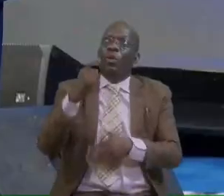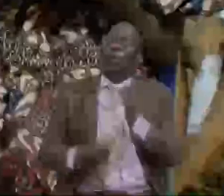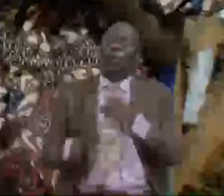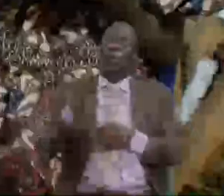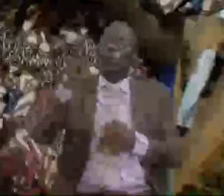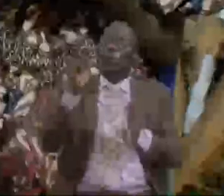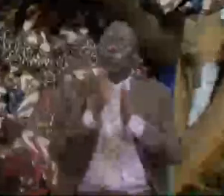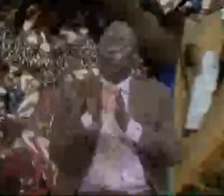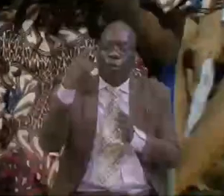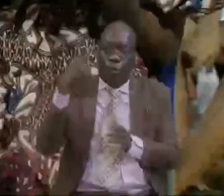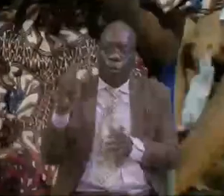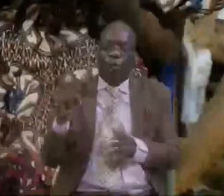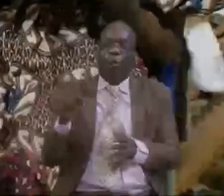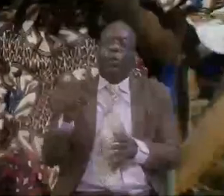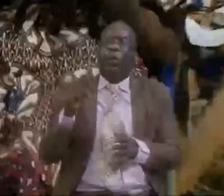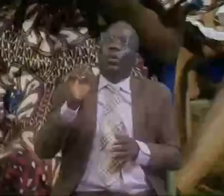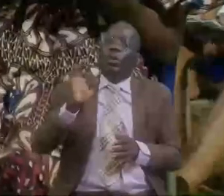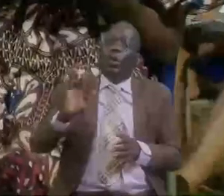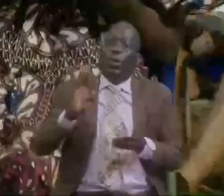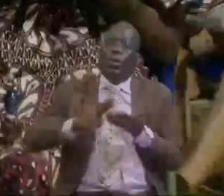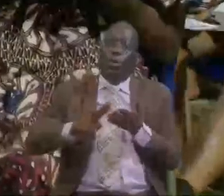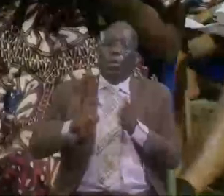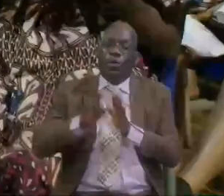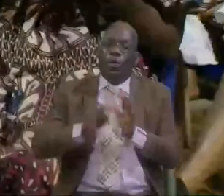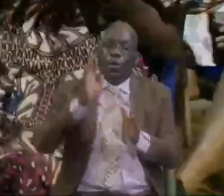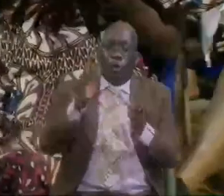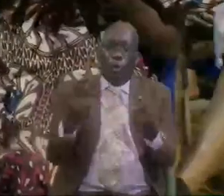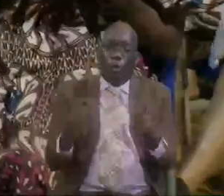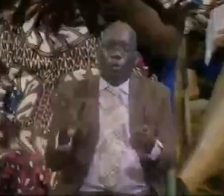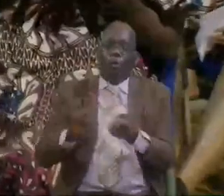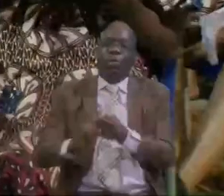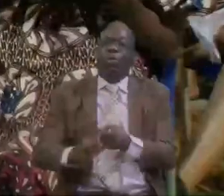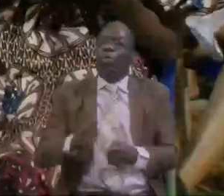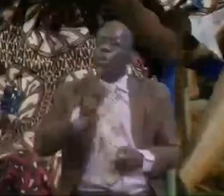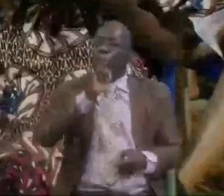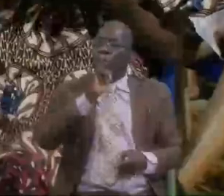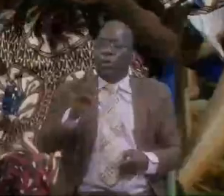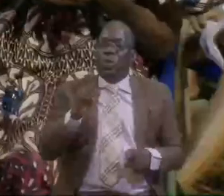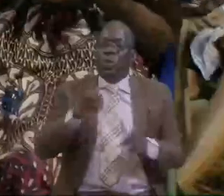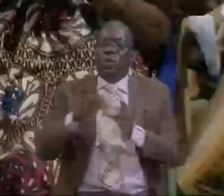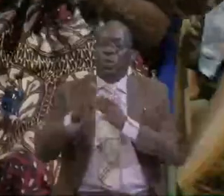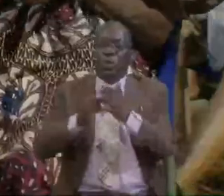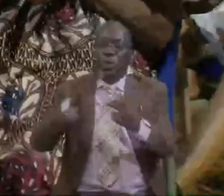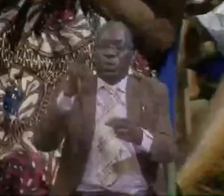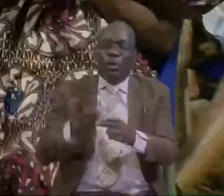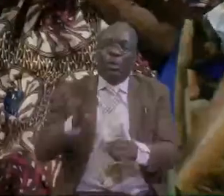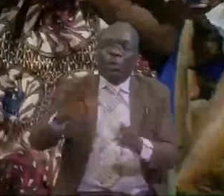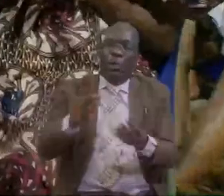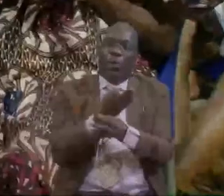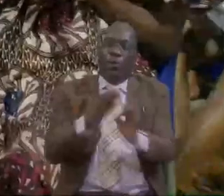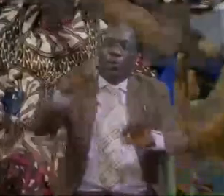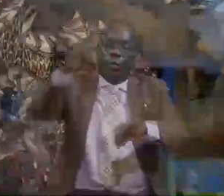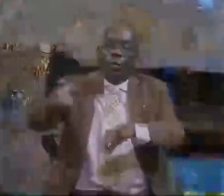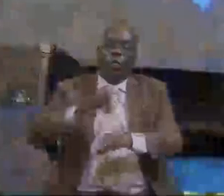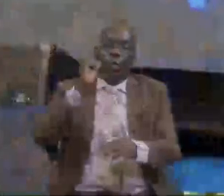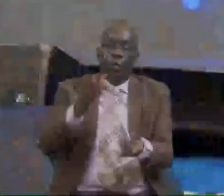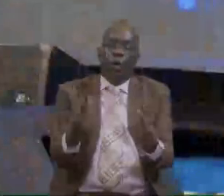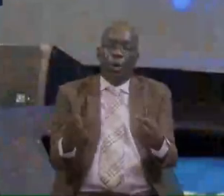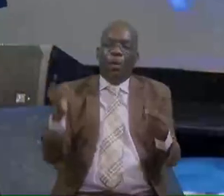ton pardon, il viendra et ce sera une réalité, ta libération, ce sera une réalité maintenant, ton salut,